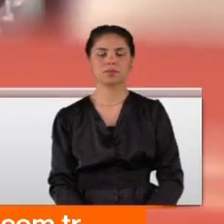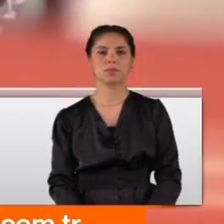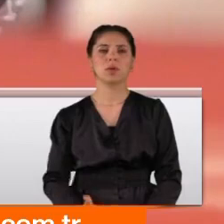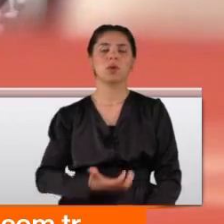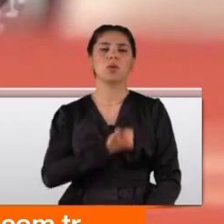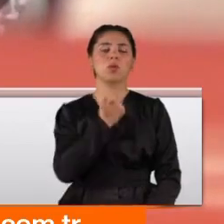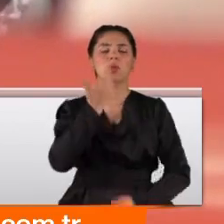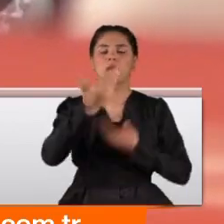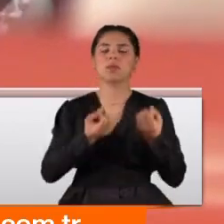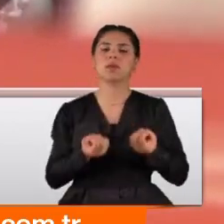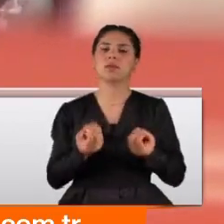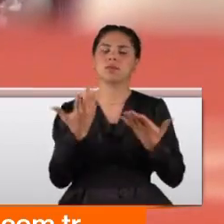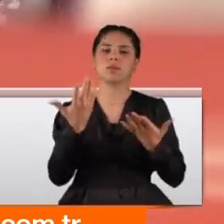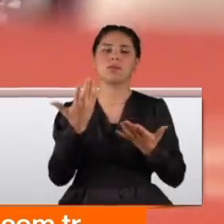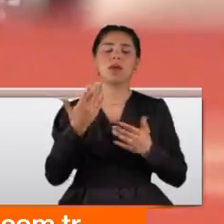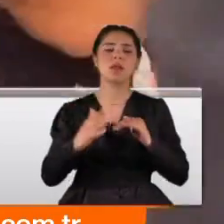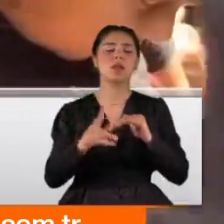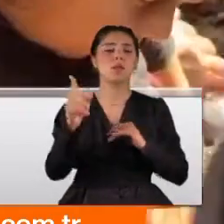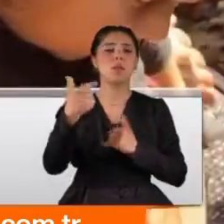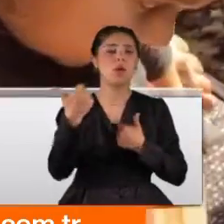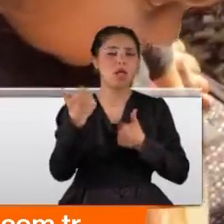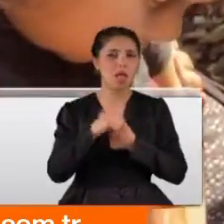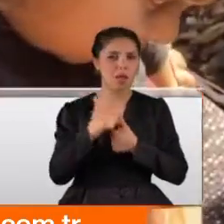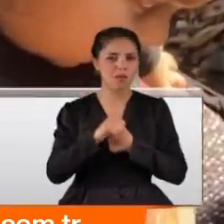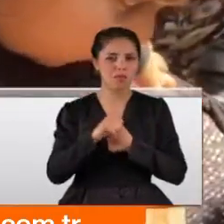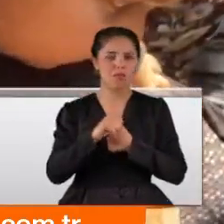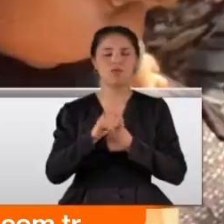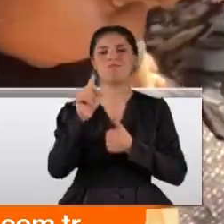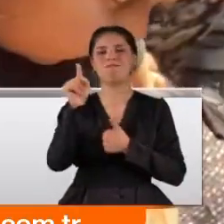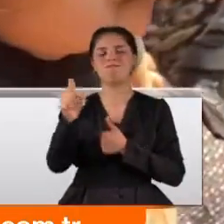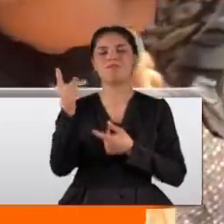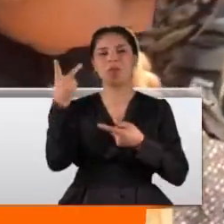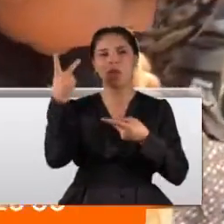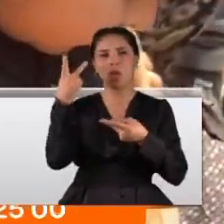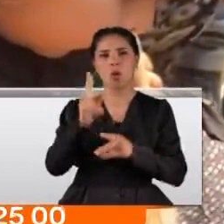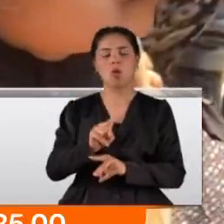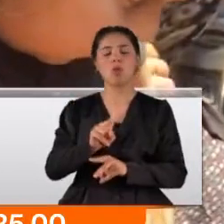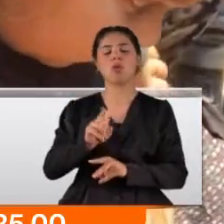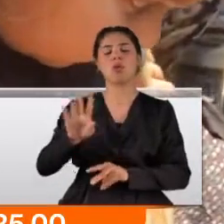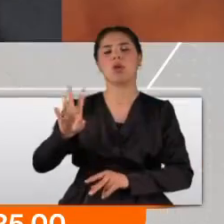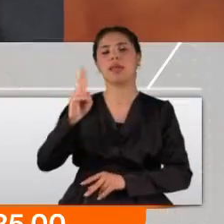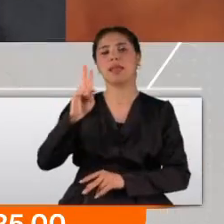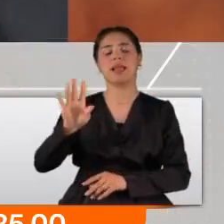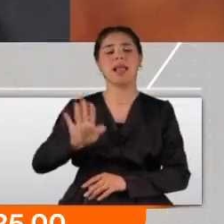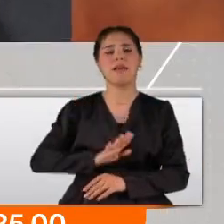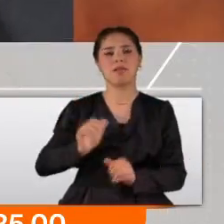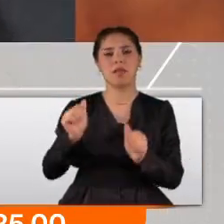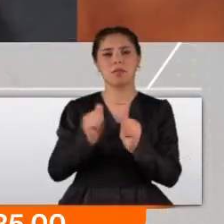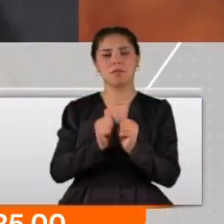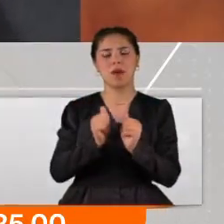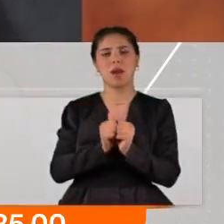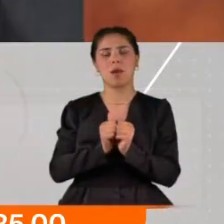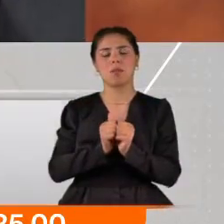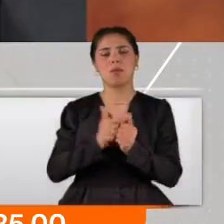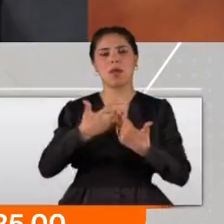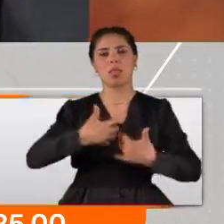Acısı tarifsizdi. Hayat arkadaşını son yolculuğuna şehidin geride bıraktığı iki emanetiyle uğurladı. Aslan parçası dedi, iki